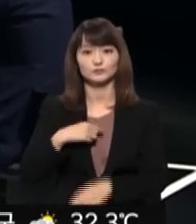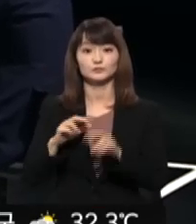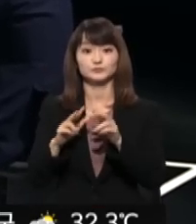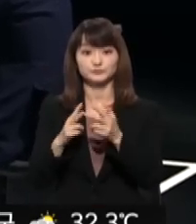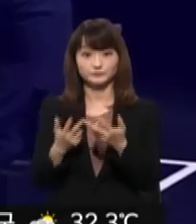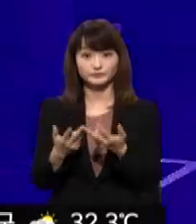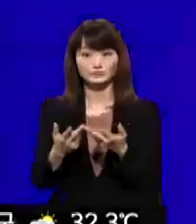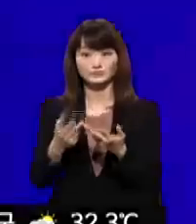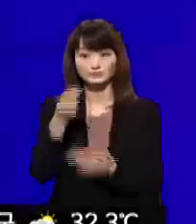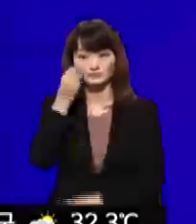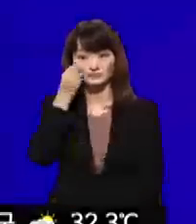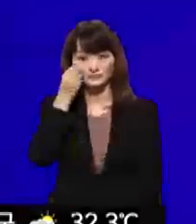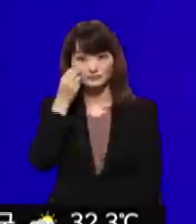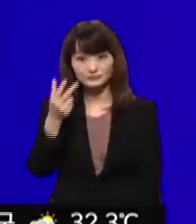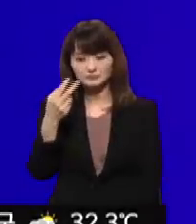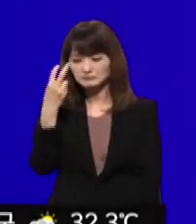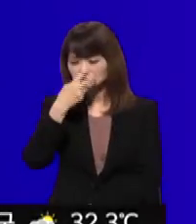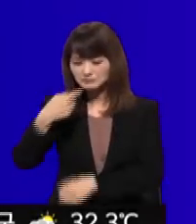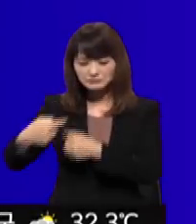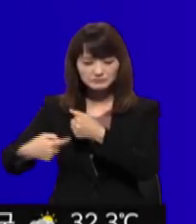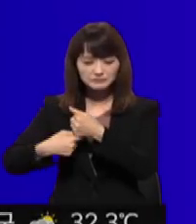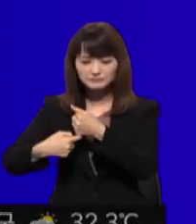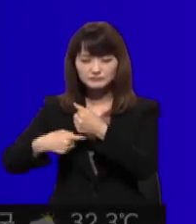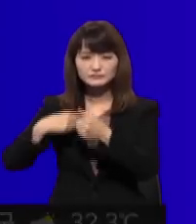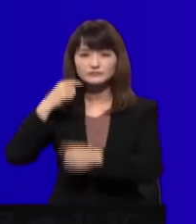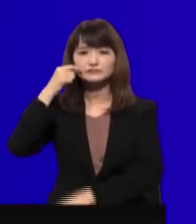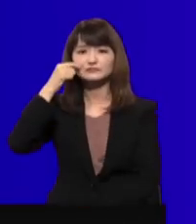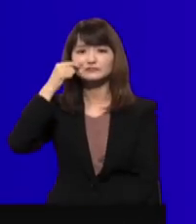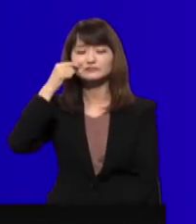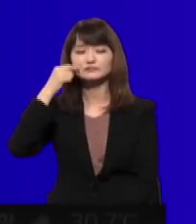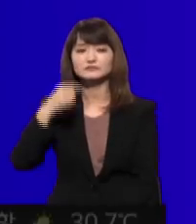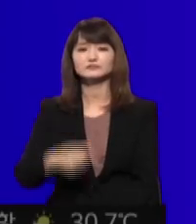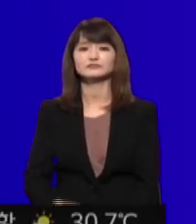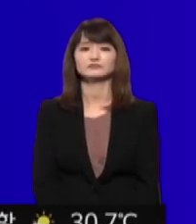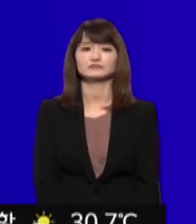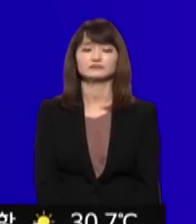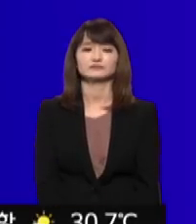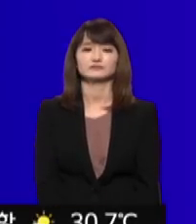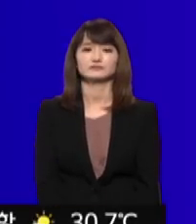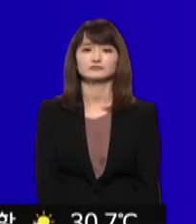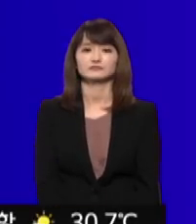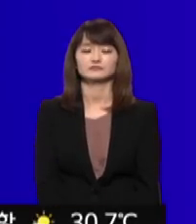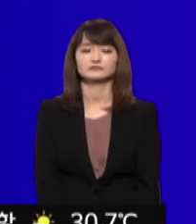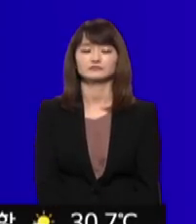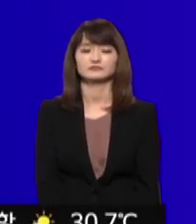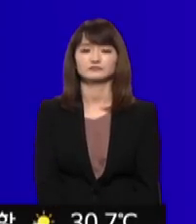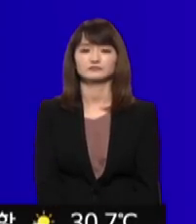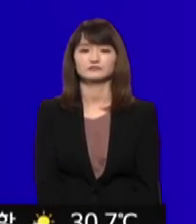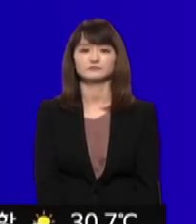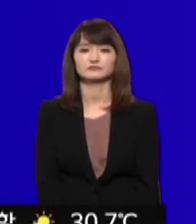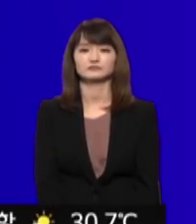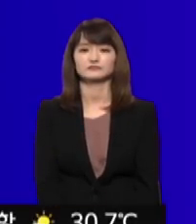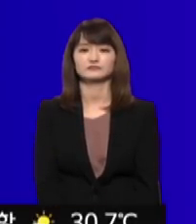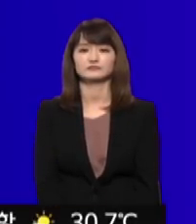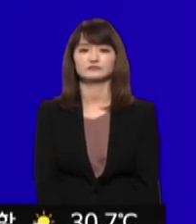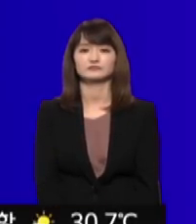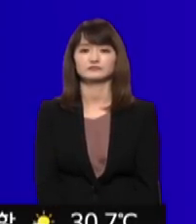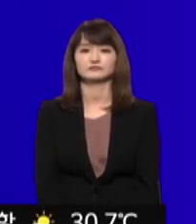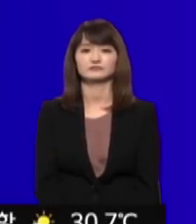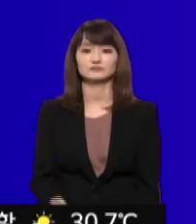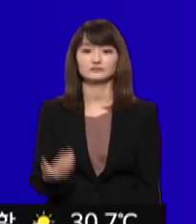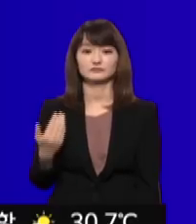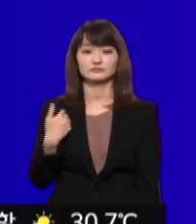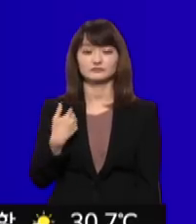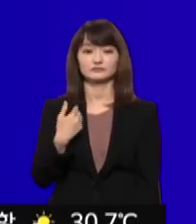본인은 7달째 조사하지도 못하는 상황이다라고 얘기했는데 앞서 이제 윤희석 전